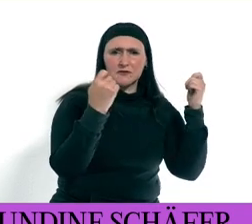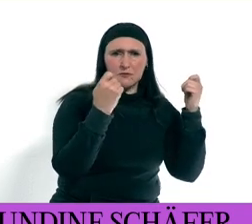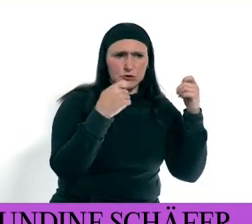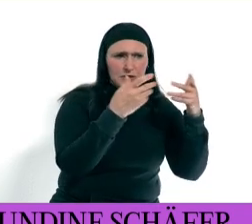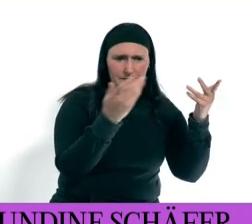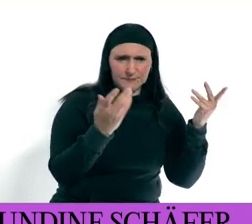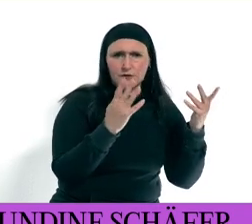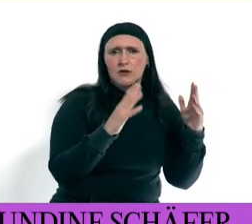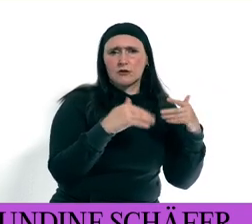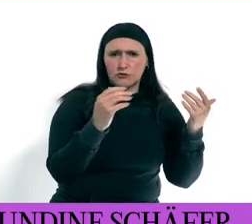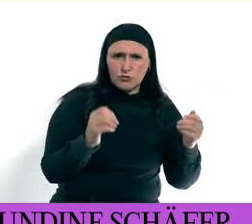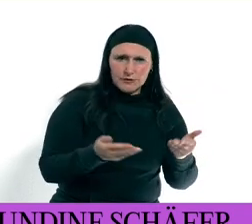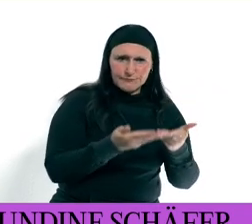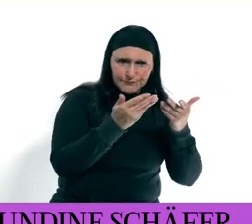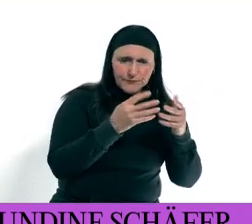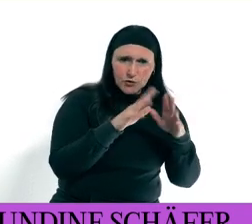hierfür Hilfe natürlich,